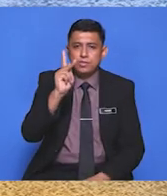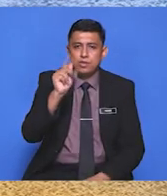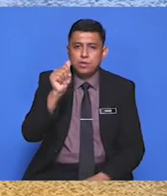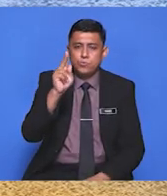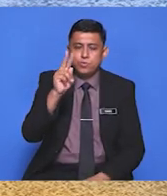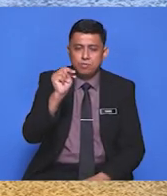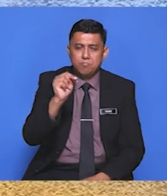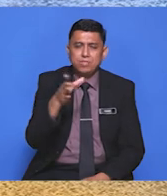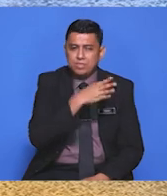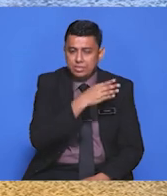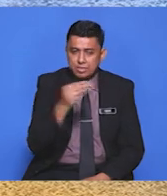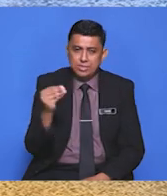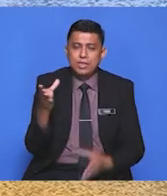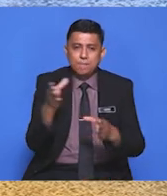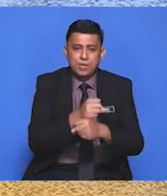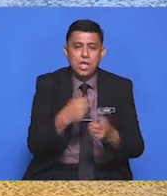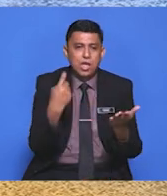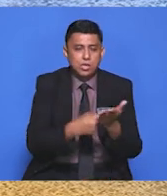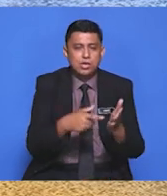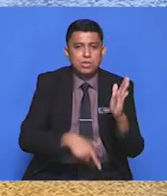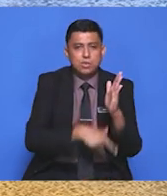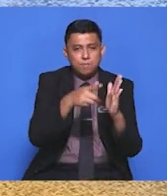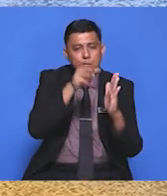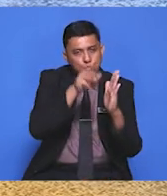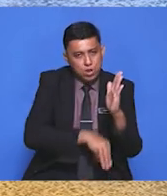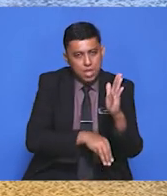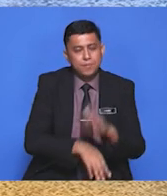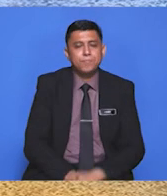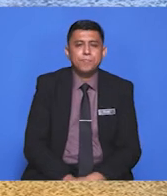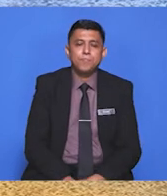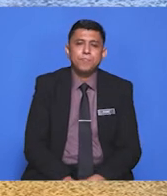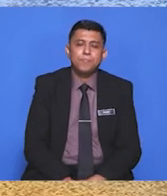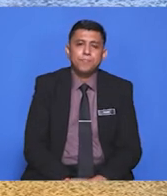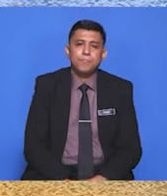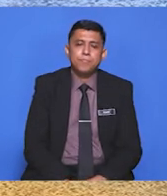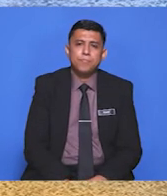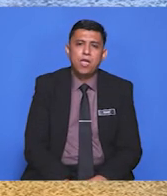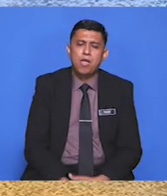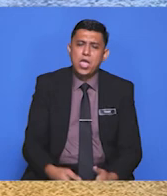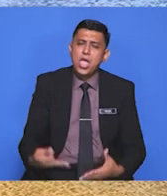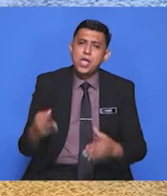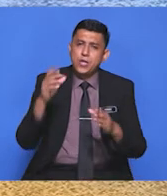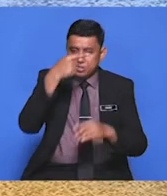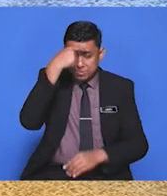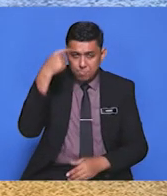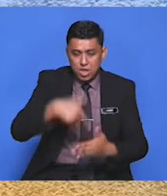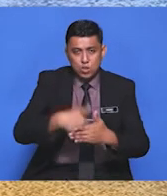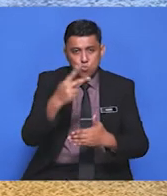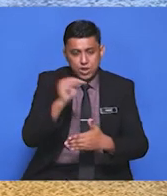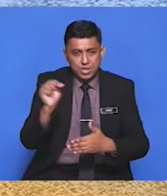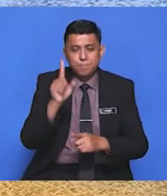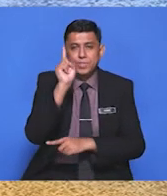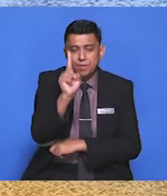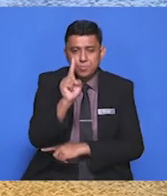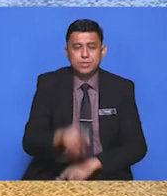murah berbanding kedai-kedai lain. Seterusnya, kita lihat untuk faktor luaran pula. Faktor luaran yang pertama